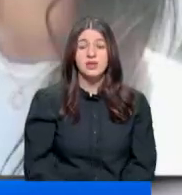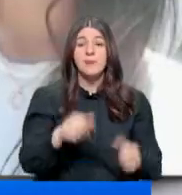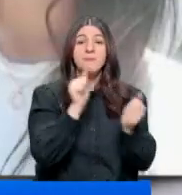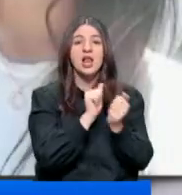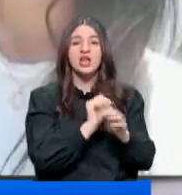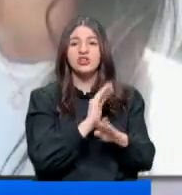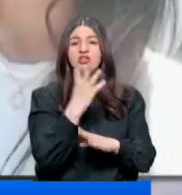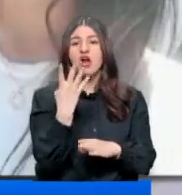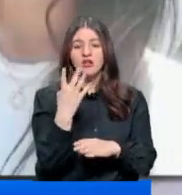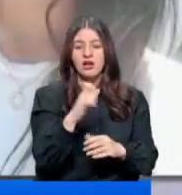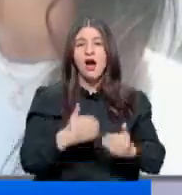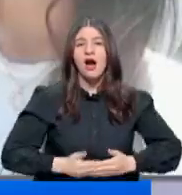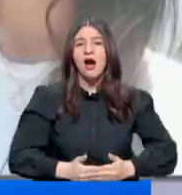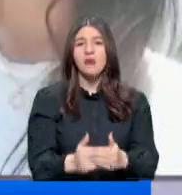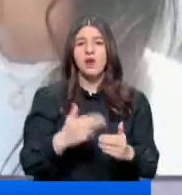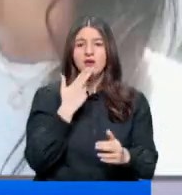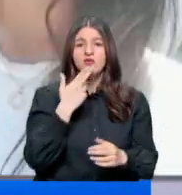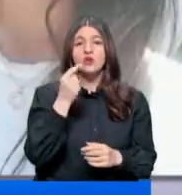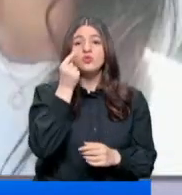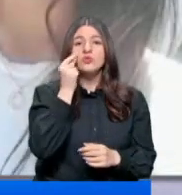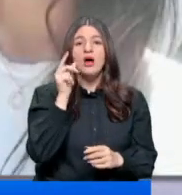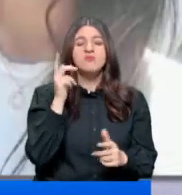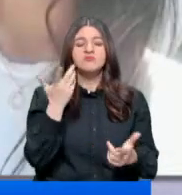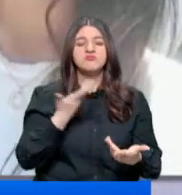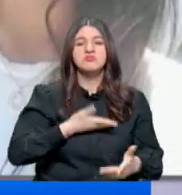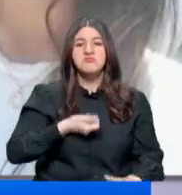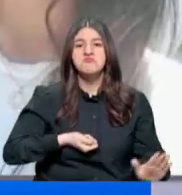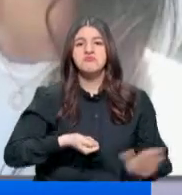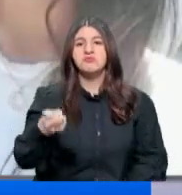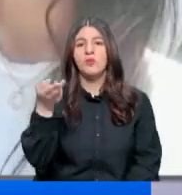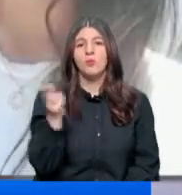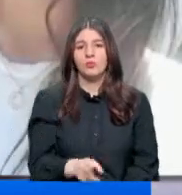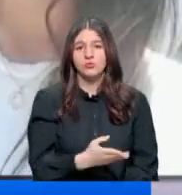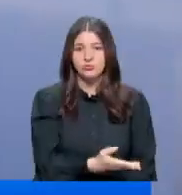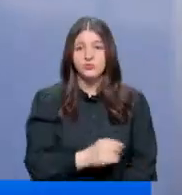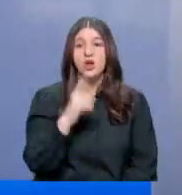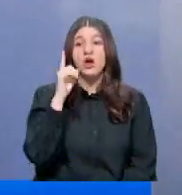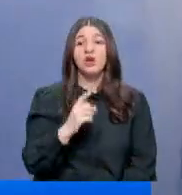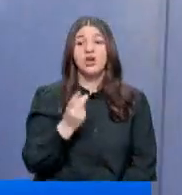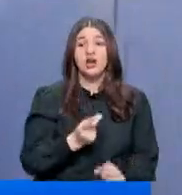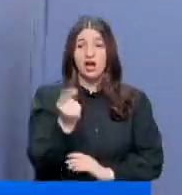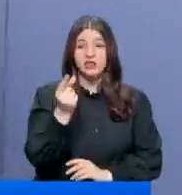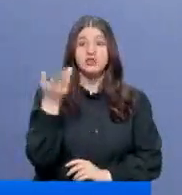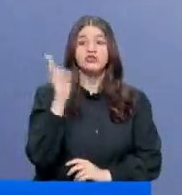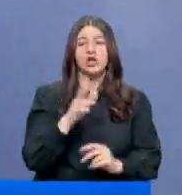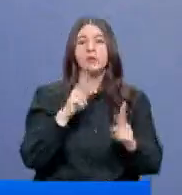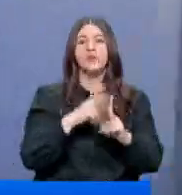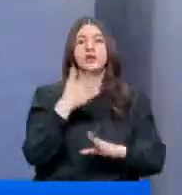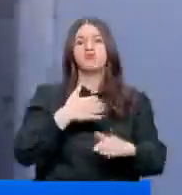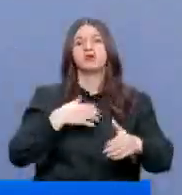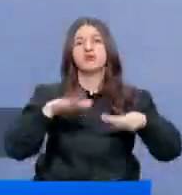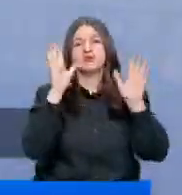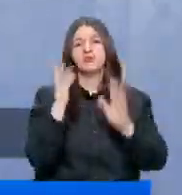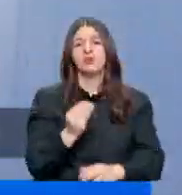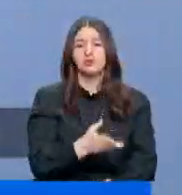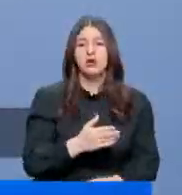Birlikte yaşadığı 4 aylık hamile kadını gözünü bile kırpmadan bıçaklayarak öldürdü. Önce kaçtı, sonra polise gidip teslim